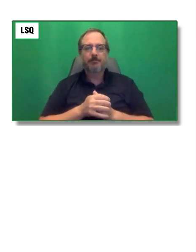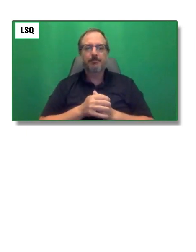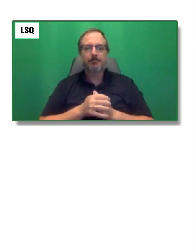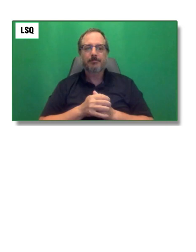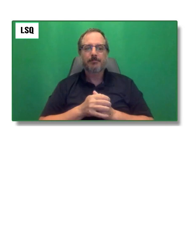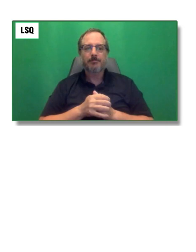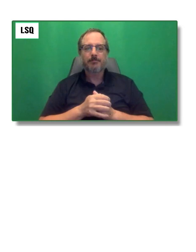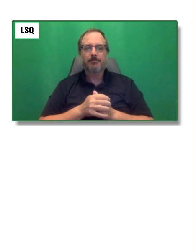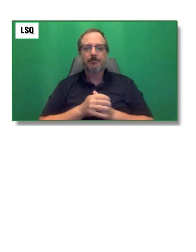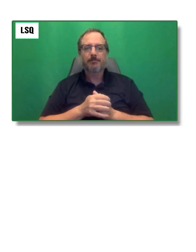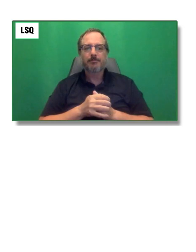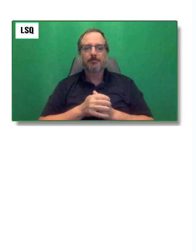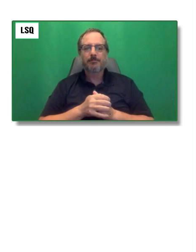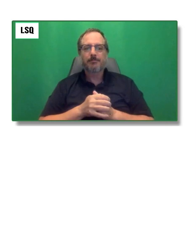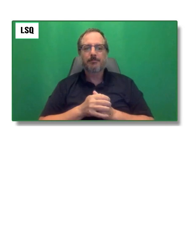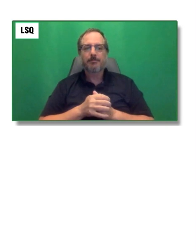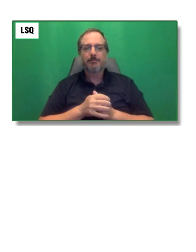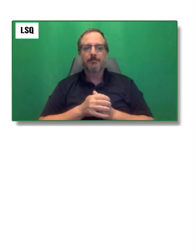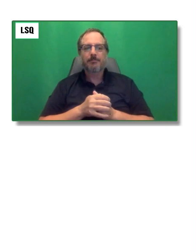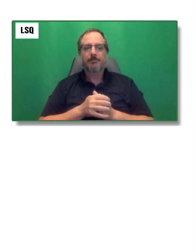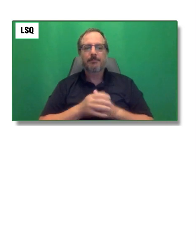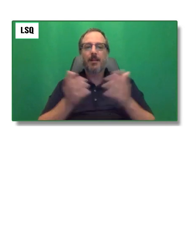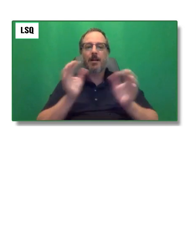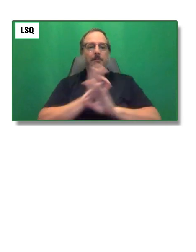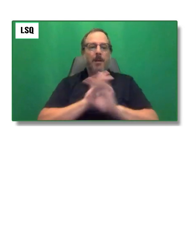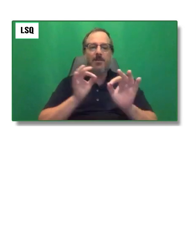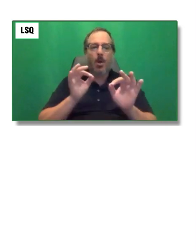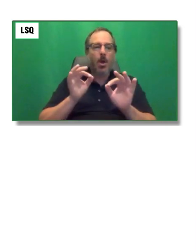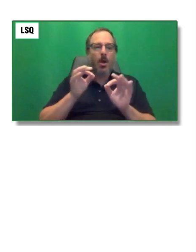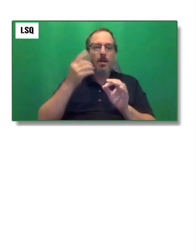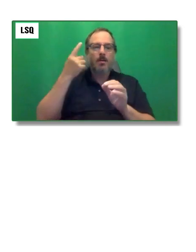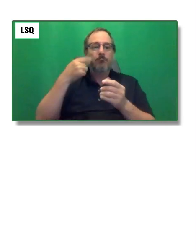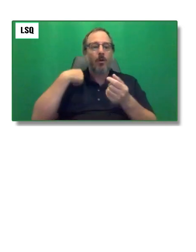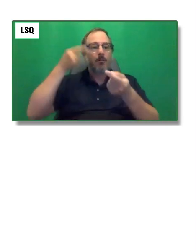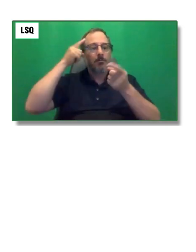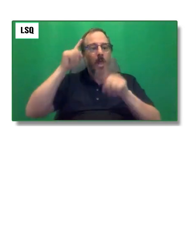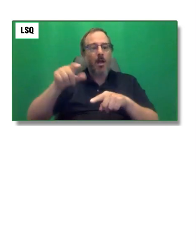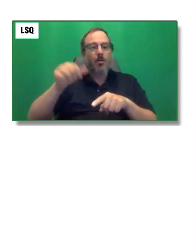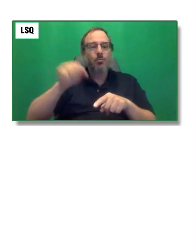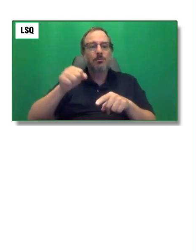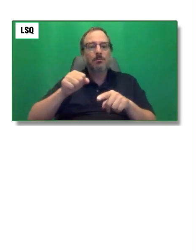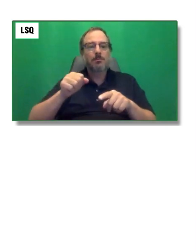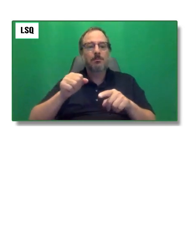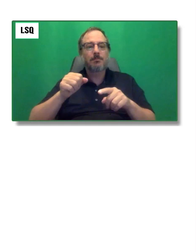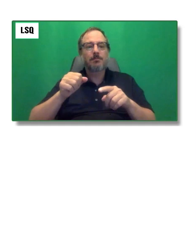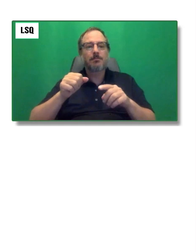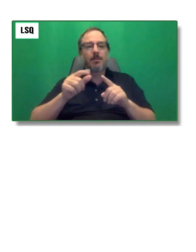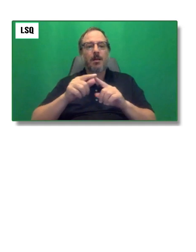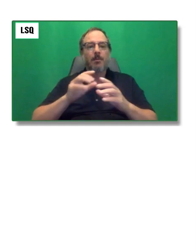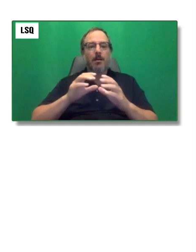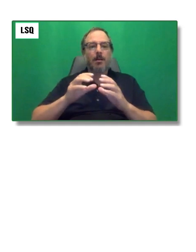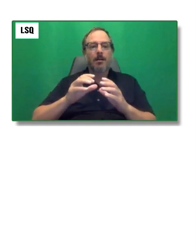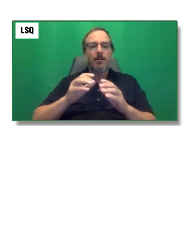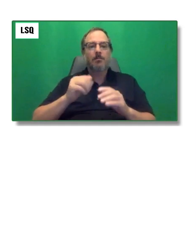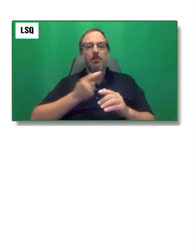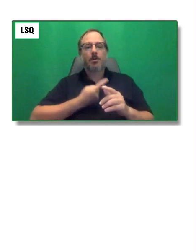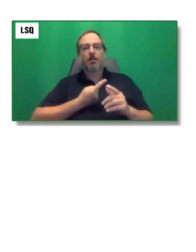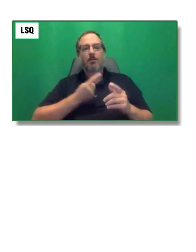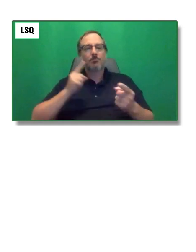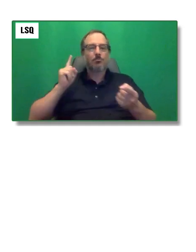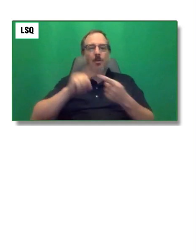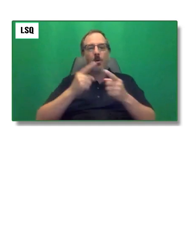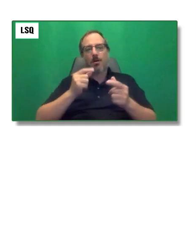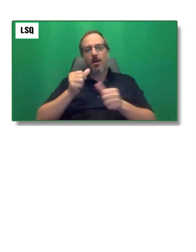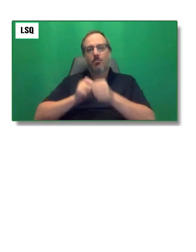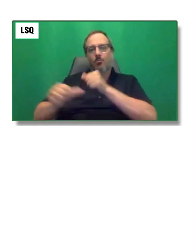aujourd'hui, nous avons des interprètes en direct qui parlent, qui facilitent cette communication. Oui, cela permet une discussion dynamique,